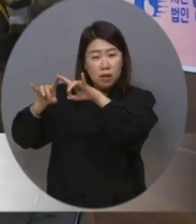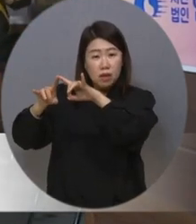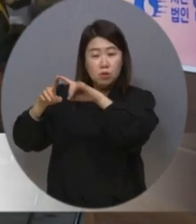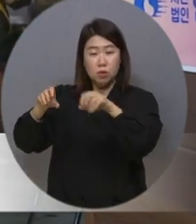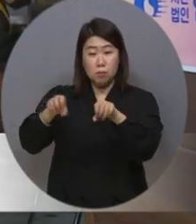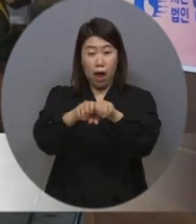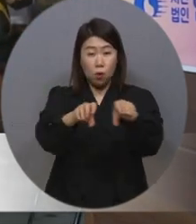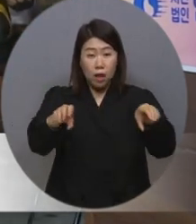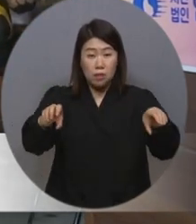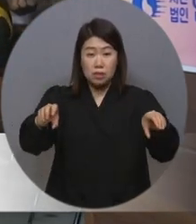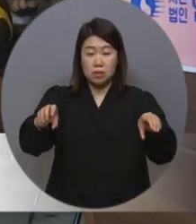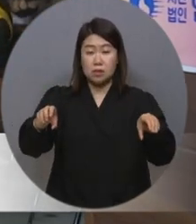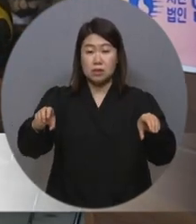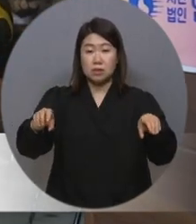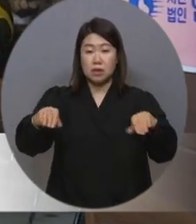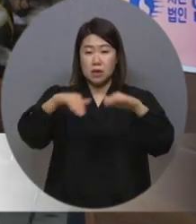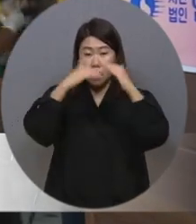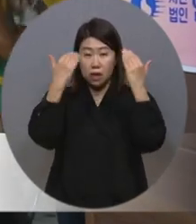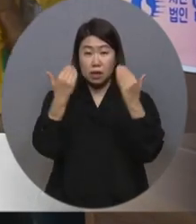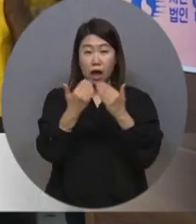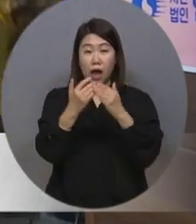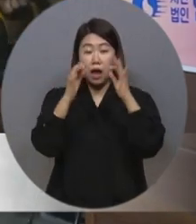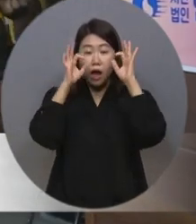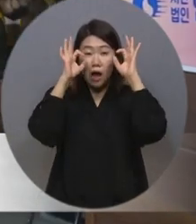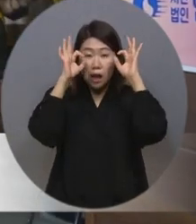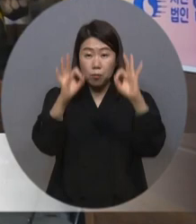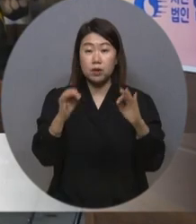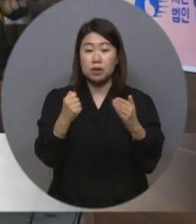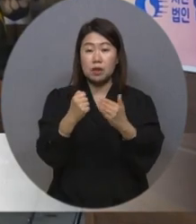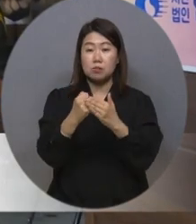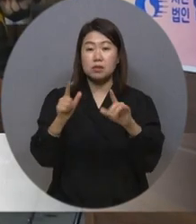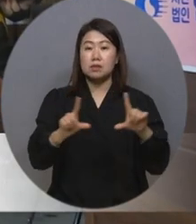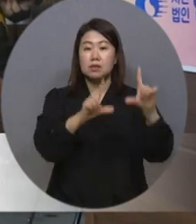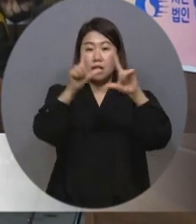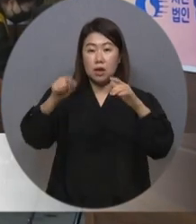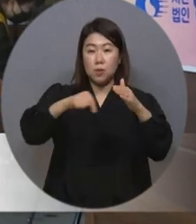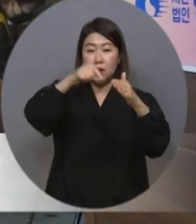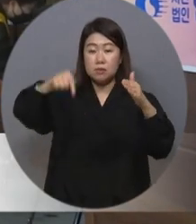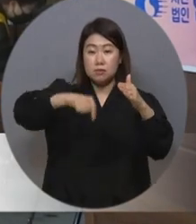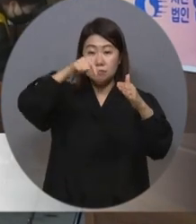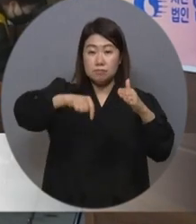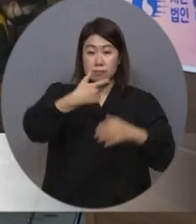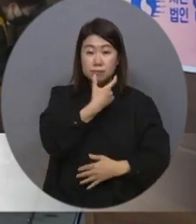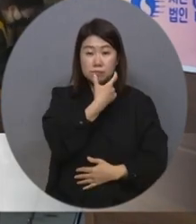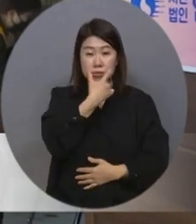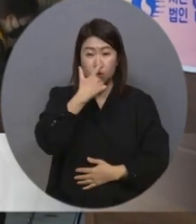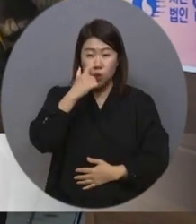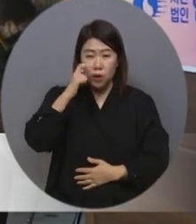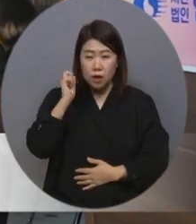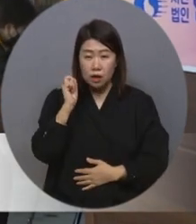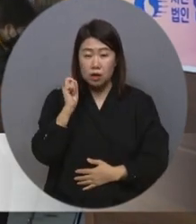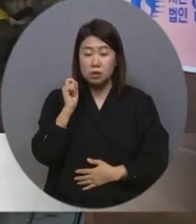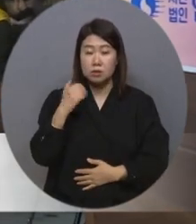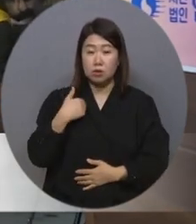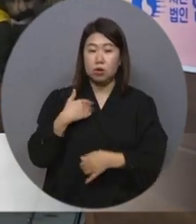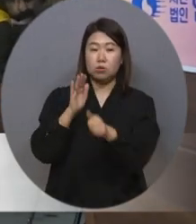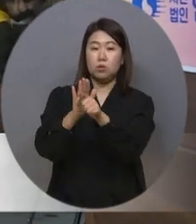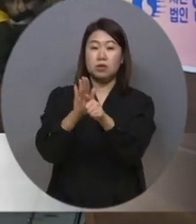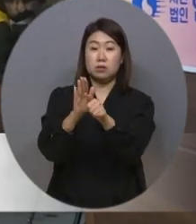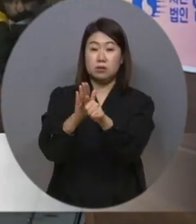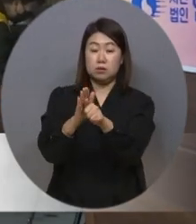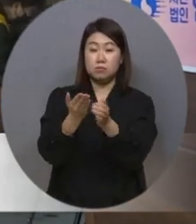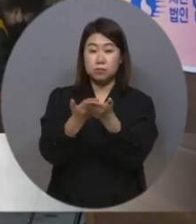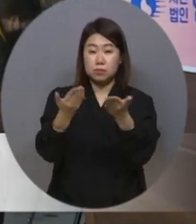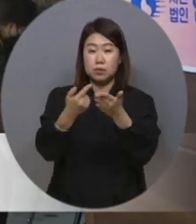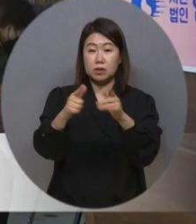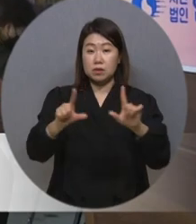이런 부분들을 보는 거기 때문에 생활 속에 부족한 부분들을 저희가 도와드리려고 하고 세관감에